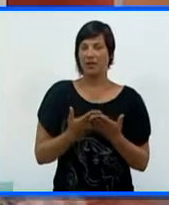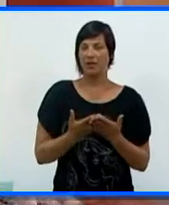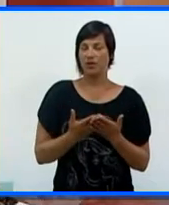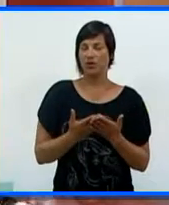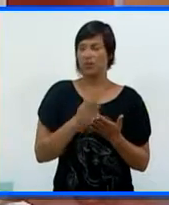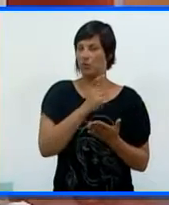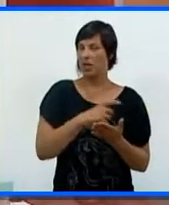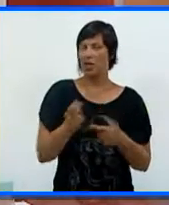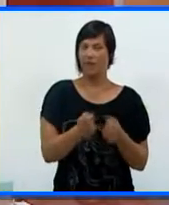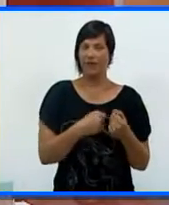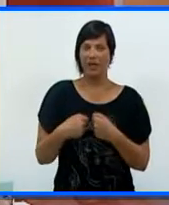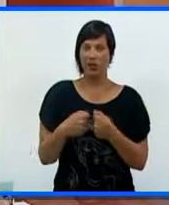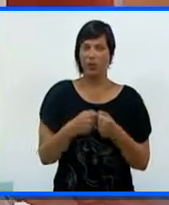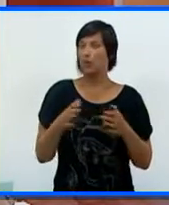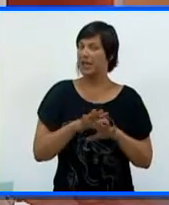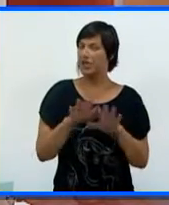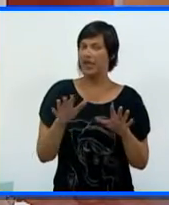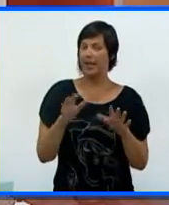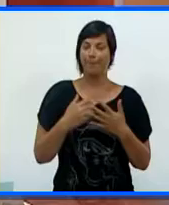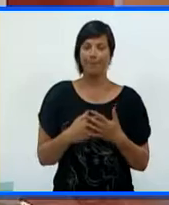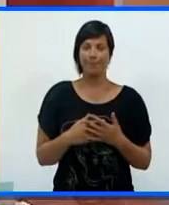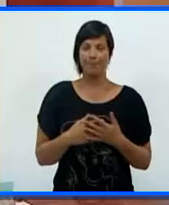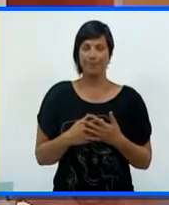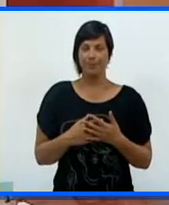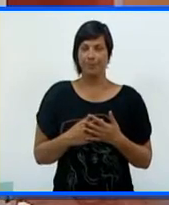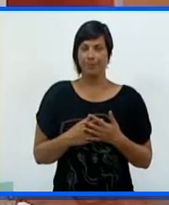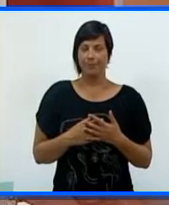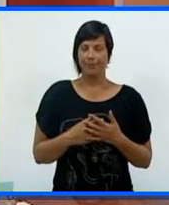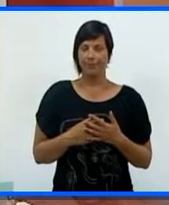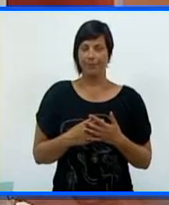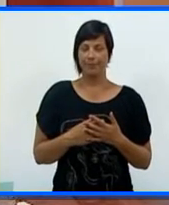su članovi udruge i šire.